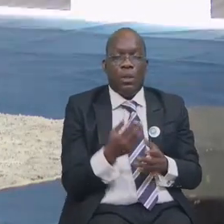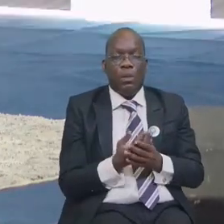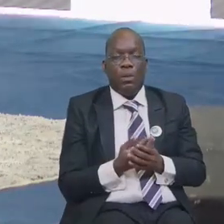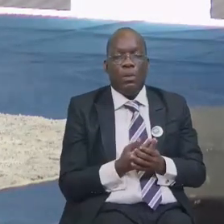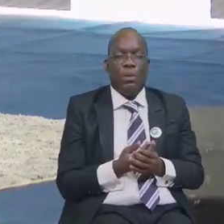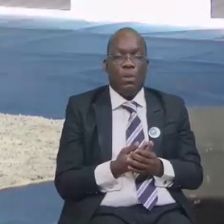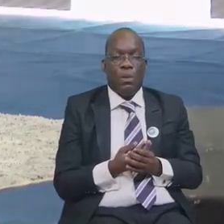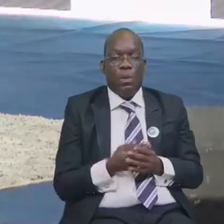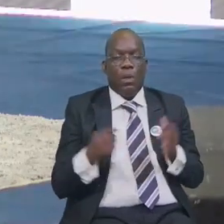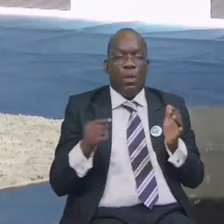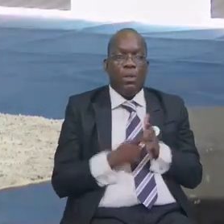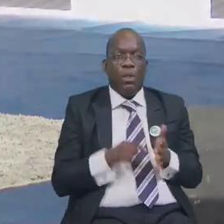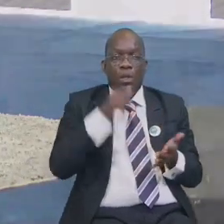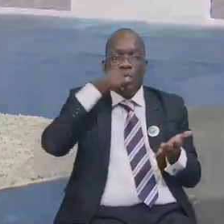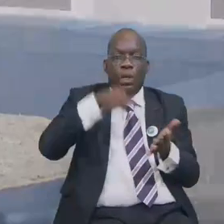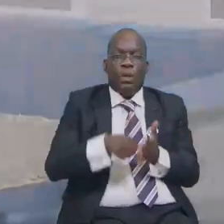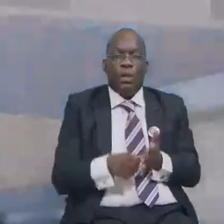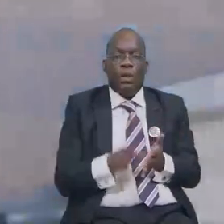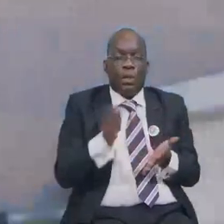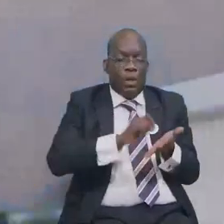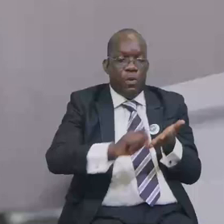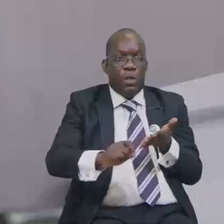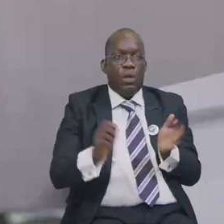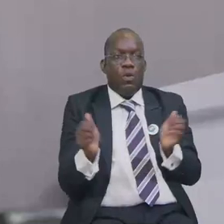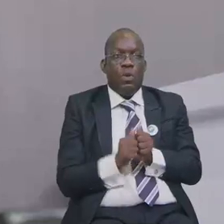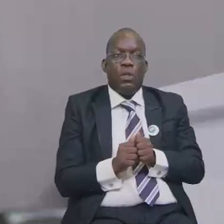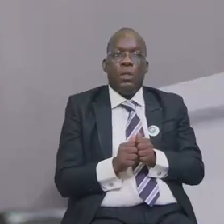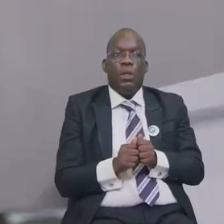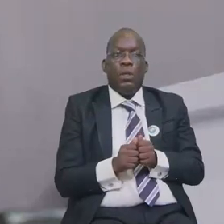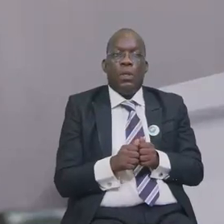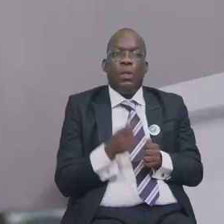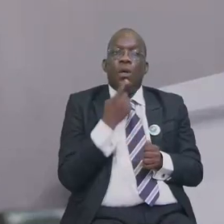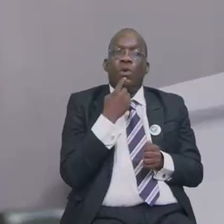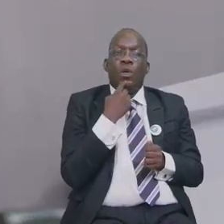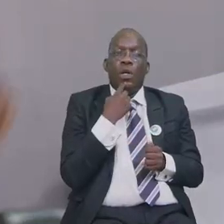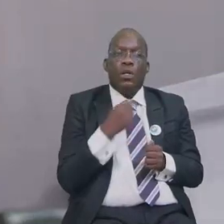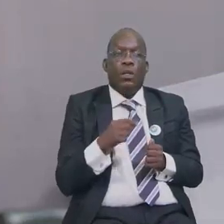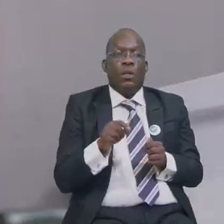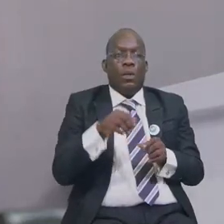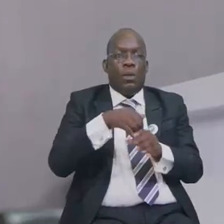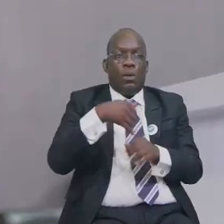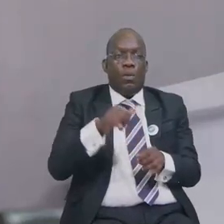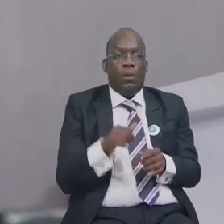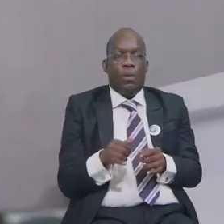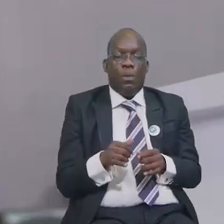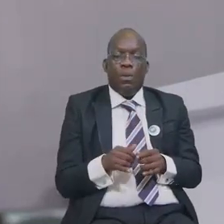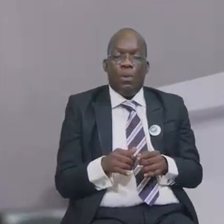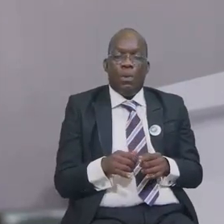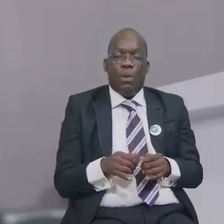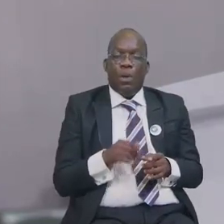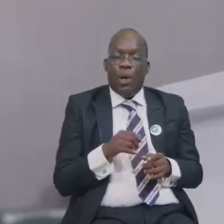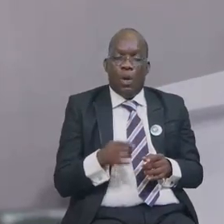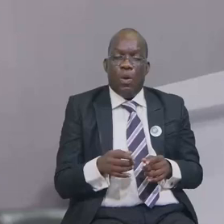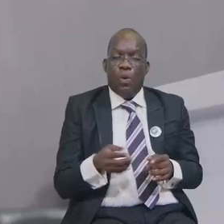cette lettre-là, écrite au rouge, avec l'encre rouge. Et quand il a reçu cette